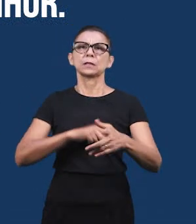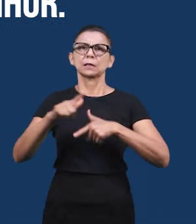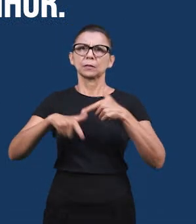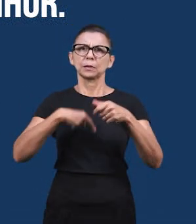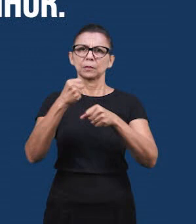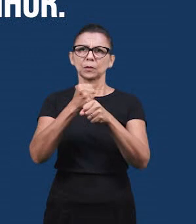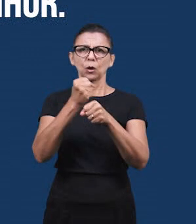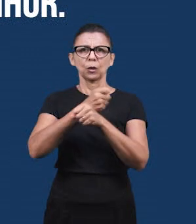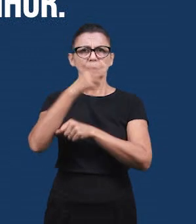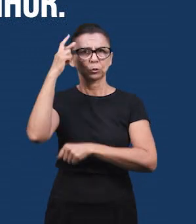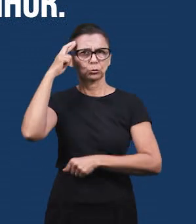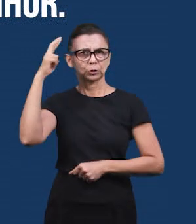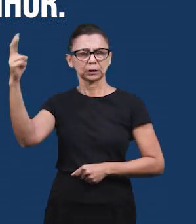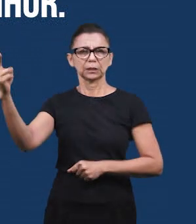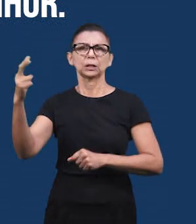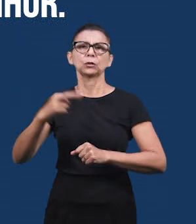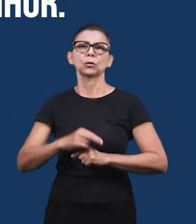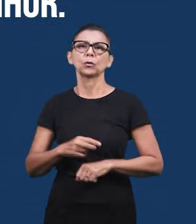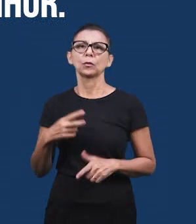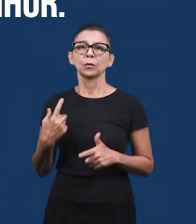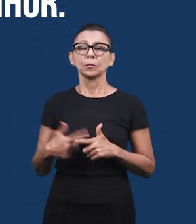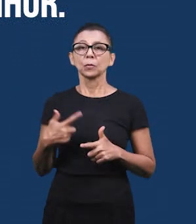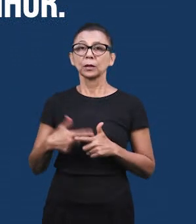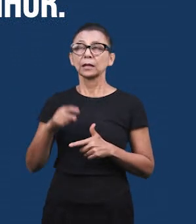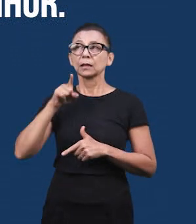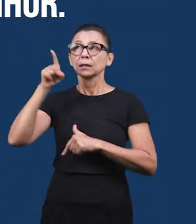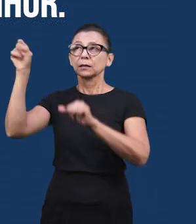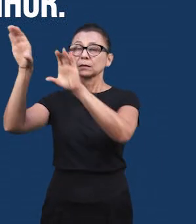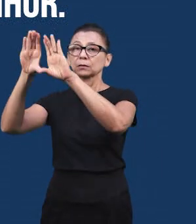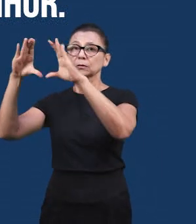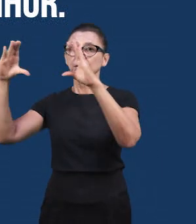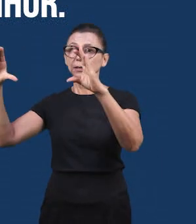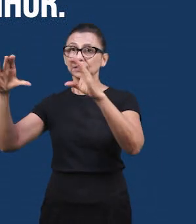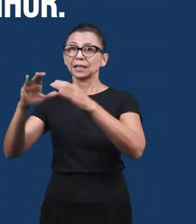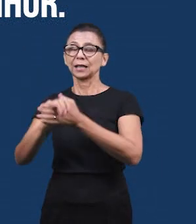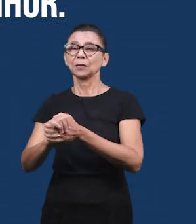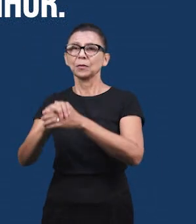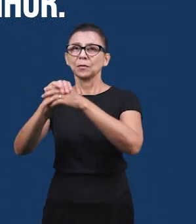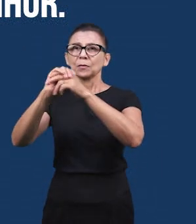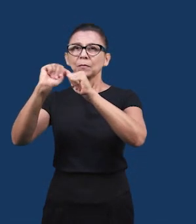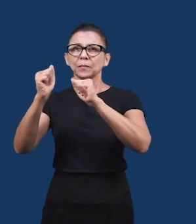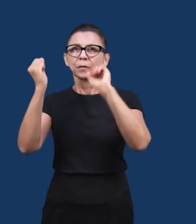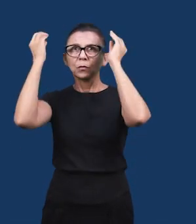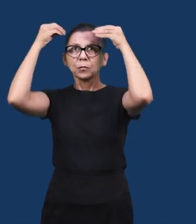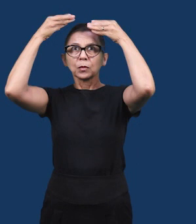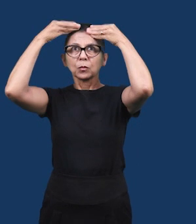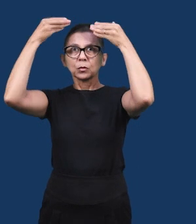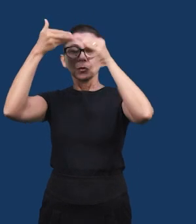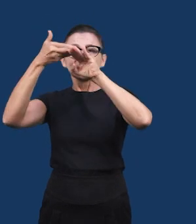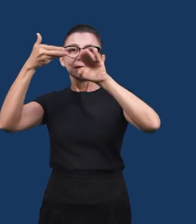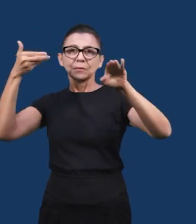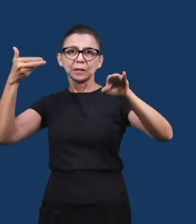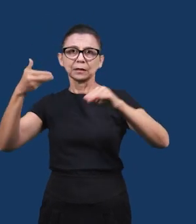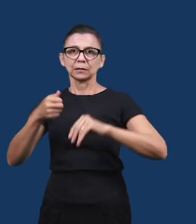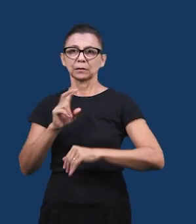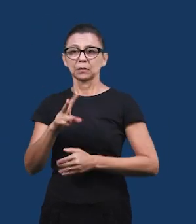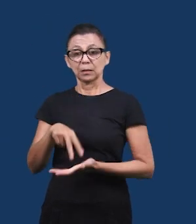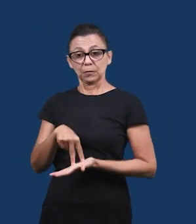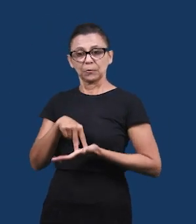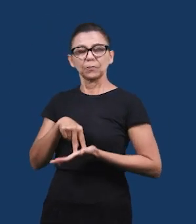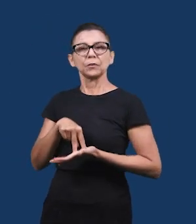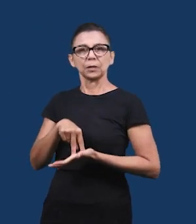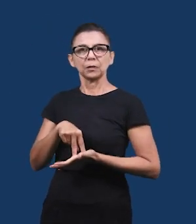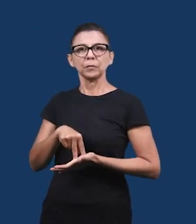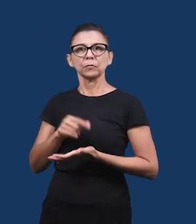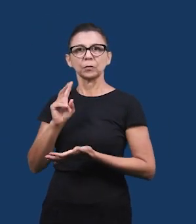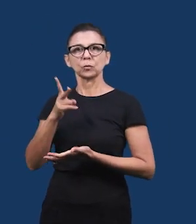стояли твердо и поборолись с добрым подвигом, потому что корона славы готовлена каждому из